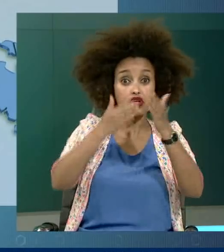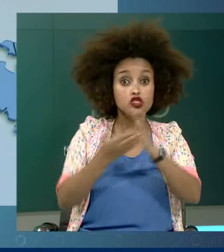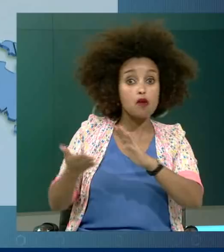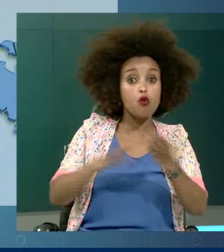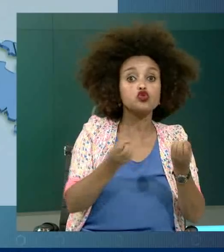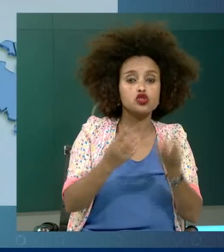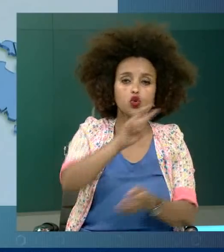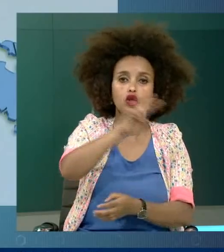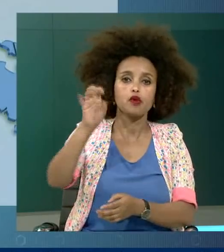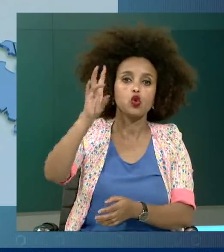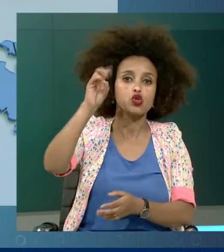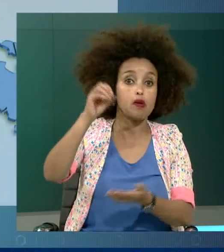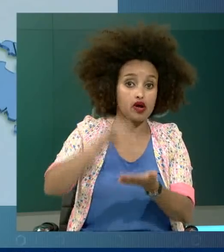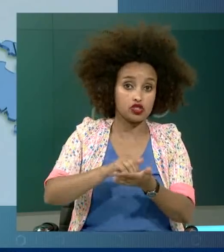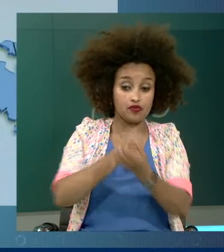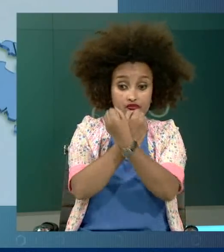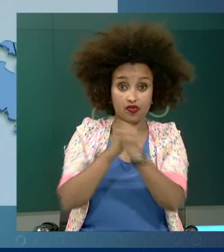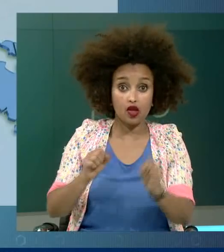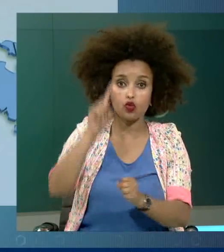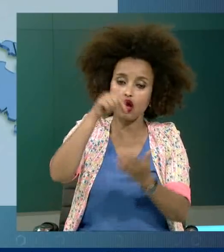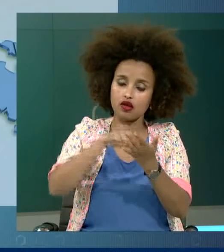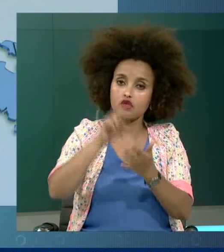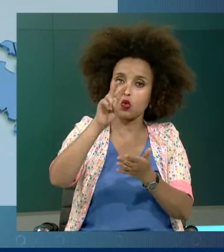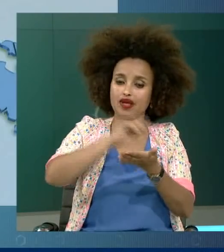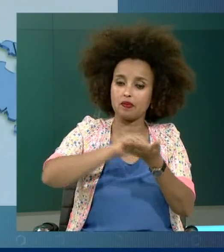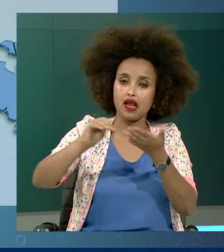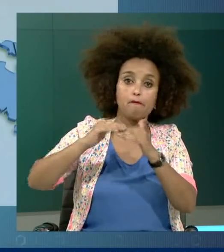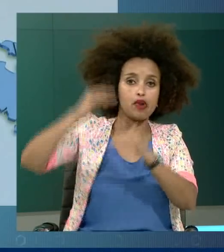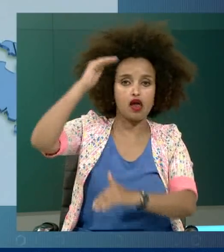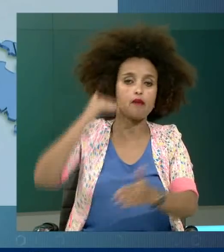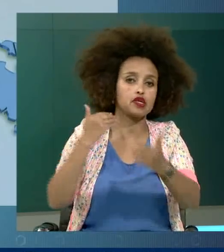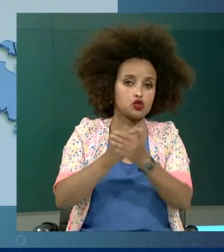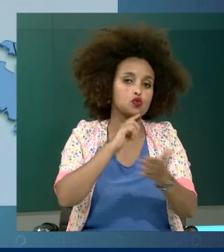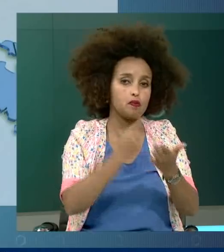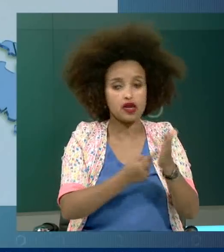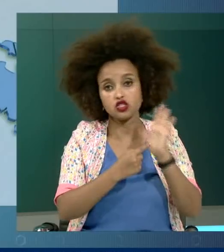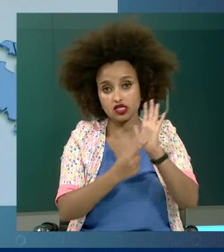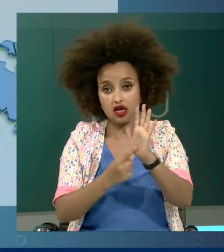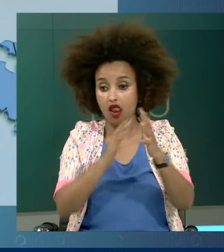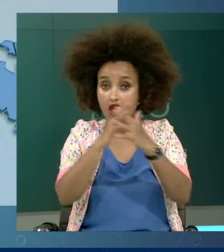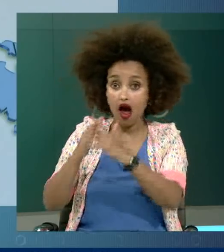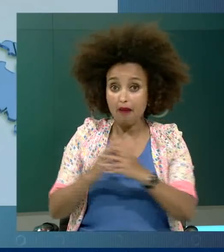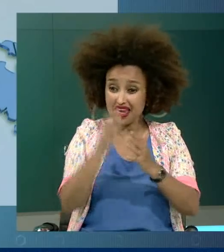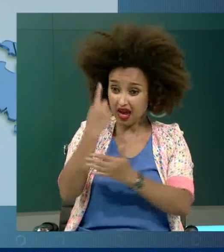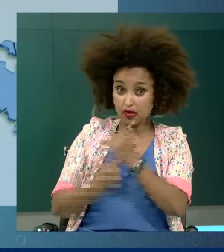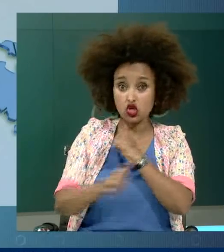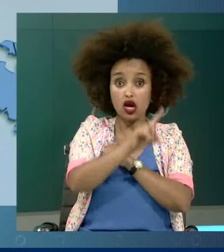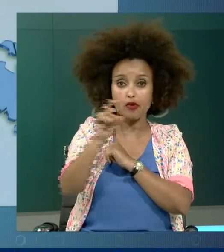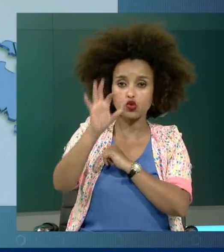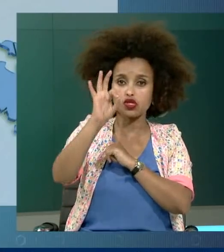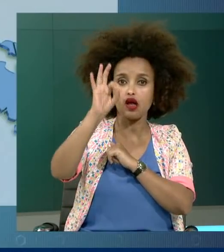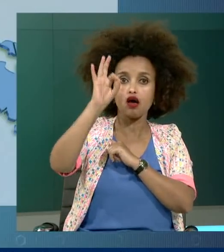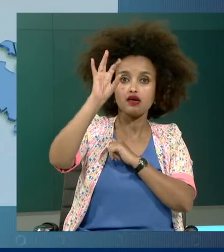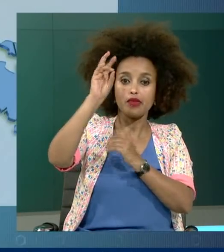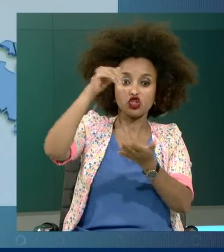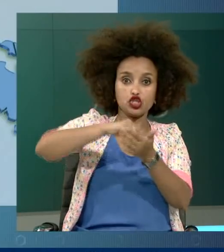በላይ ደርሷል ያገገሙ ደግሞ ከ1.2 ሚሊዮን በላይ መድረሱ ነው መረጃዎቹ የሚያሳዩት በአሜሪካ ከ195000 በላይ